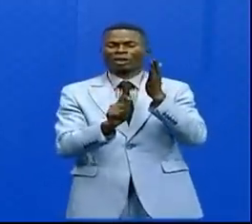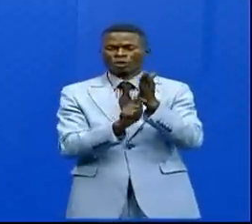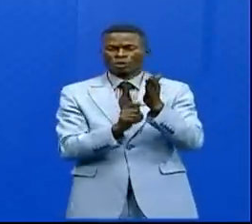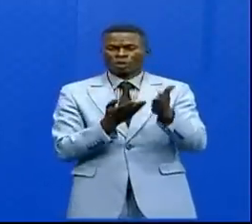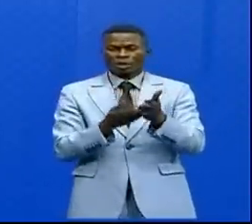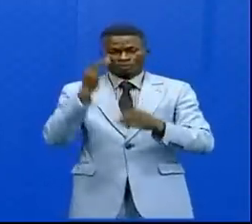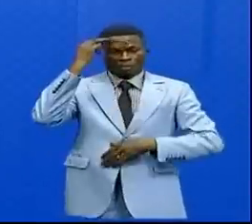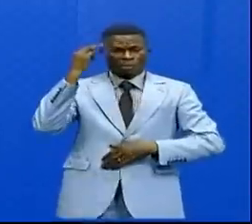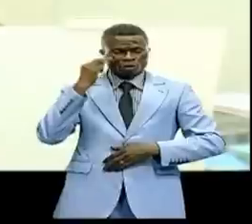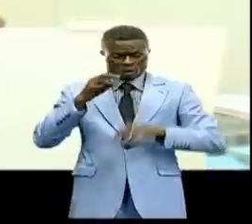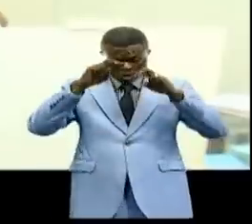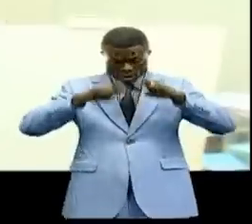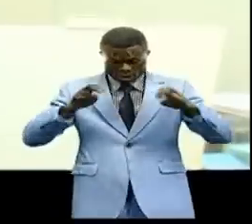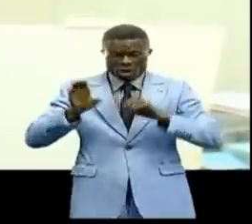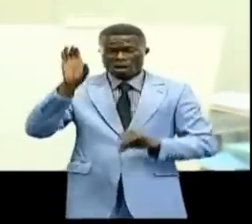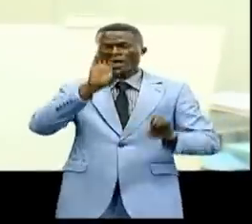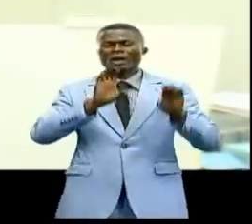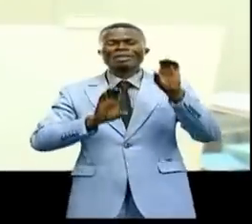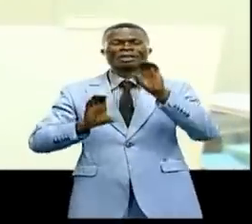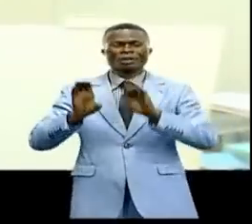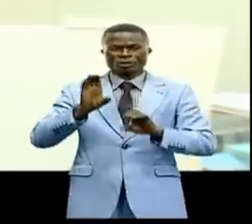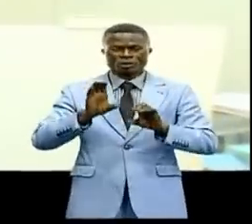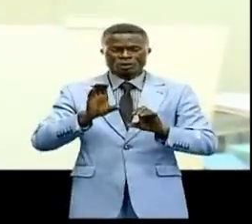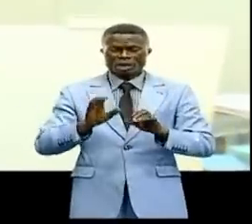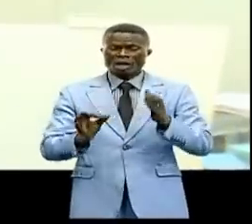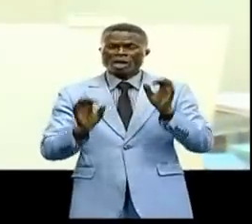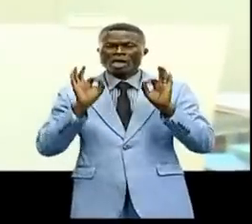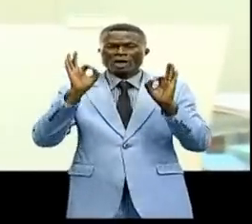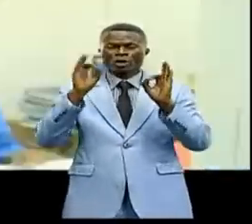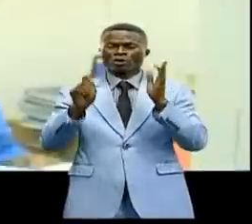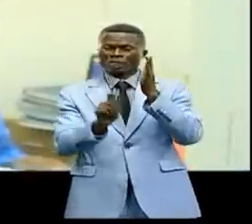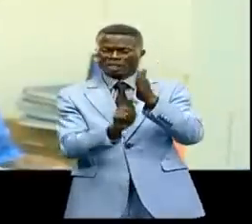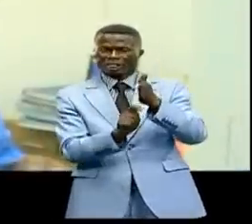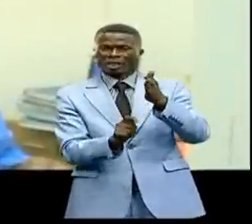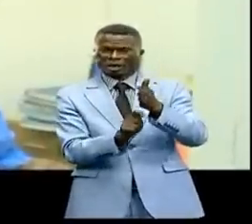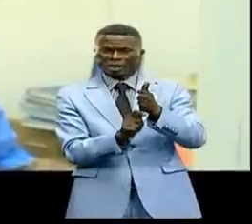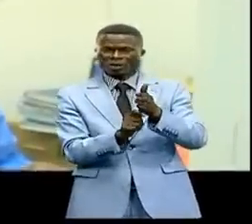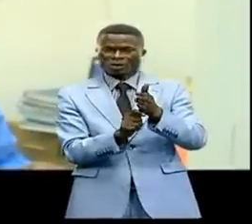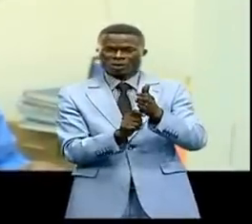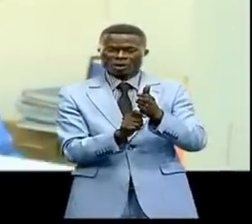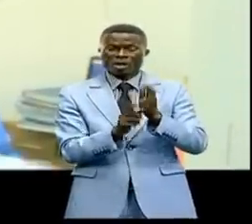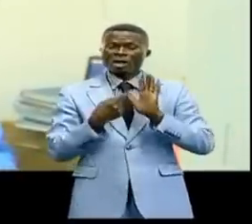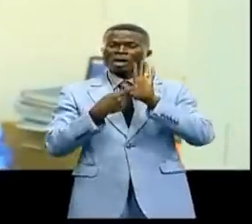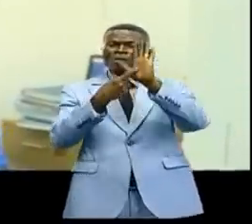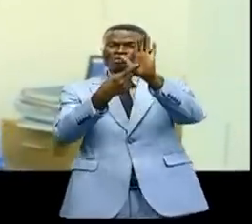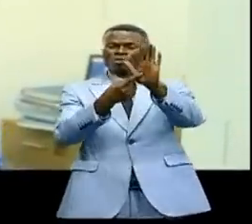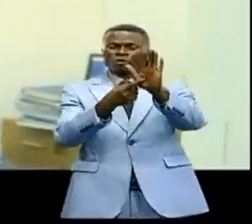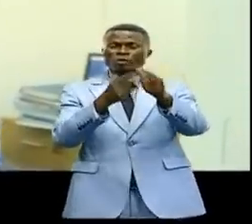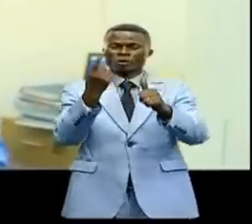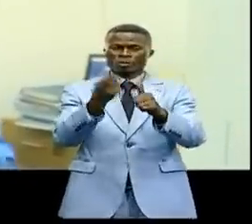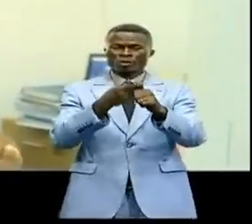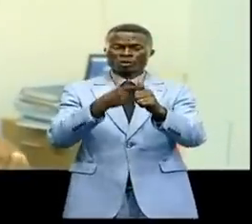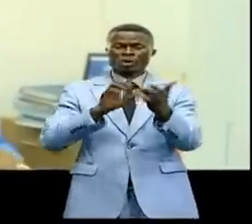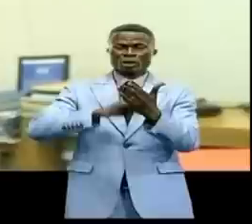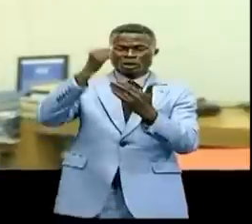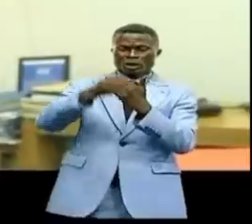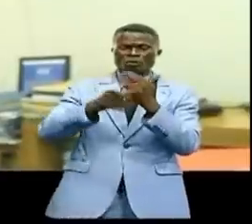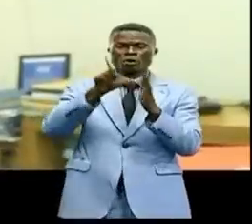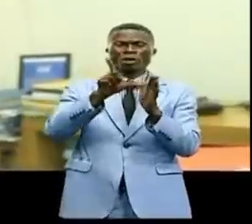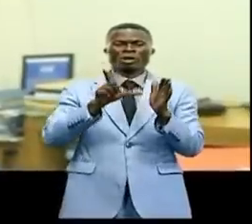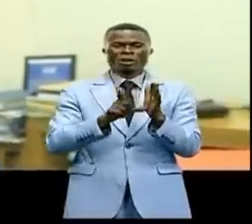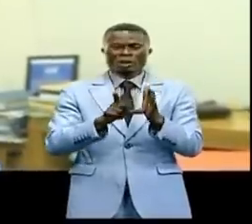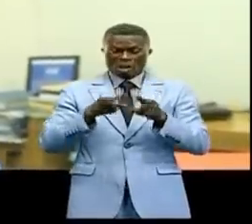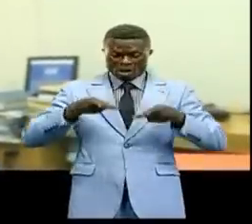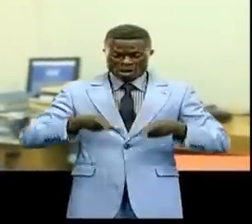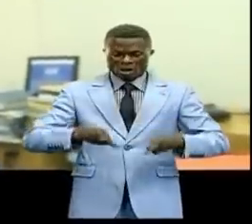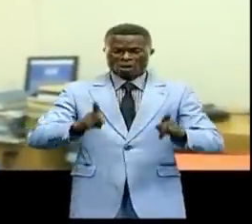Le ministre de la Recherche scientifique et innovation technologique a présenté 1. Le projet de loi